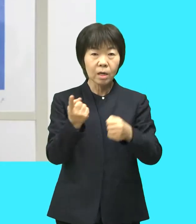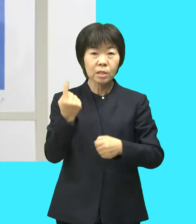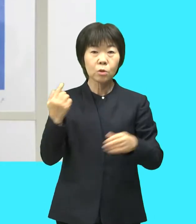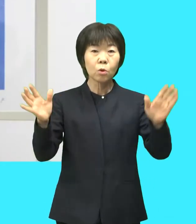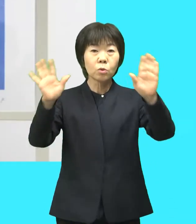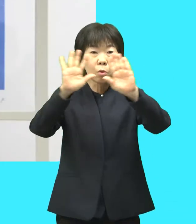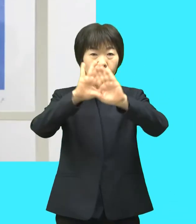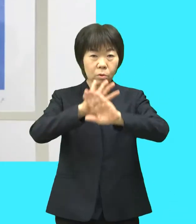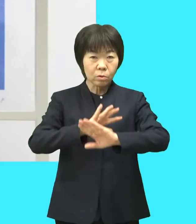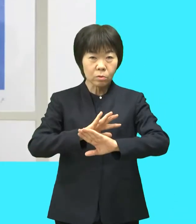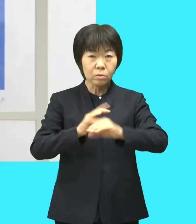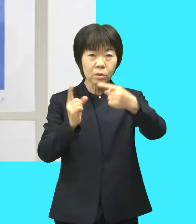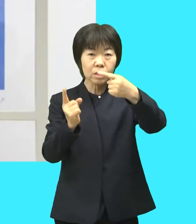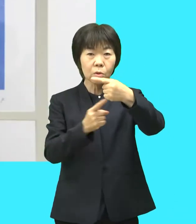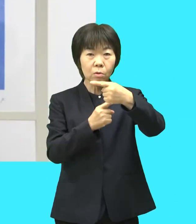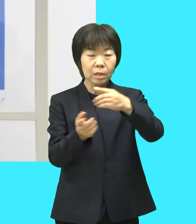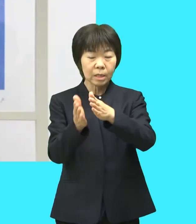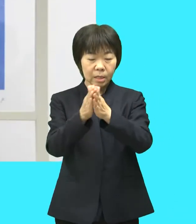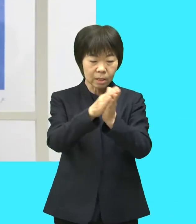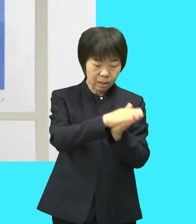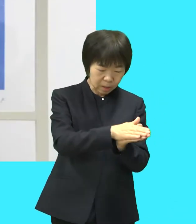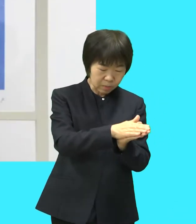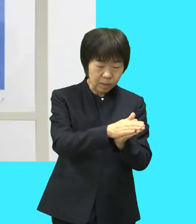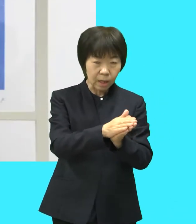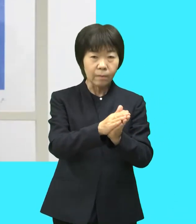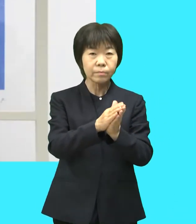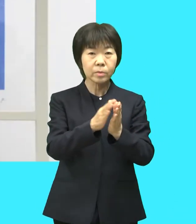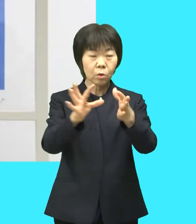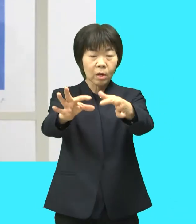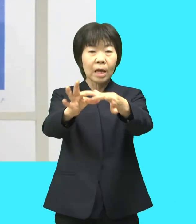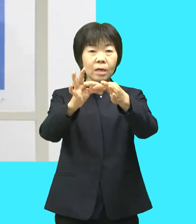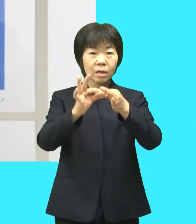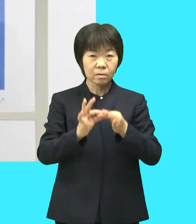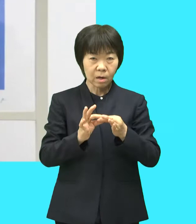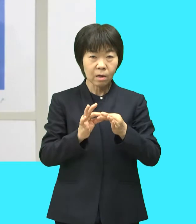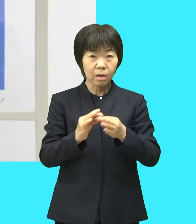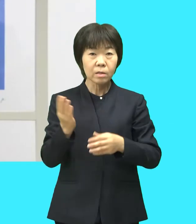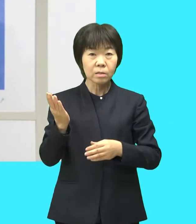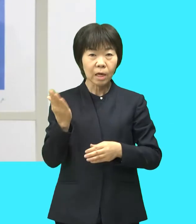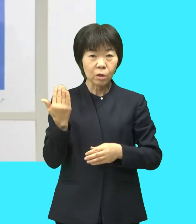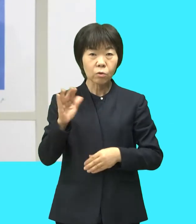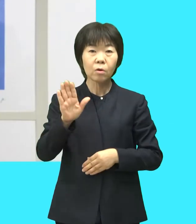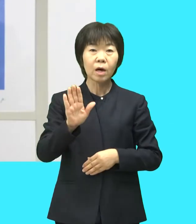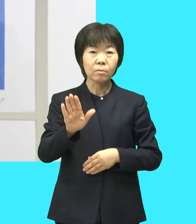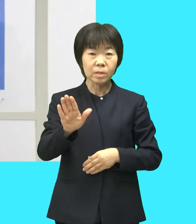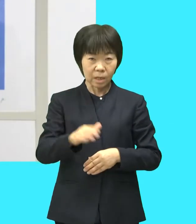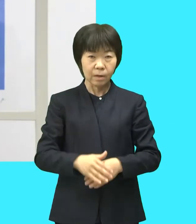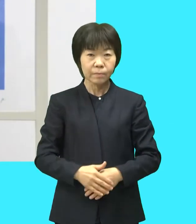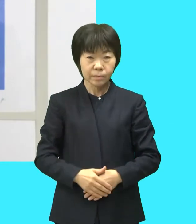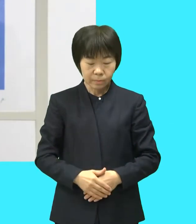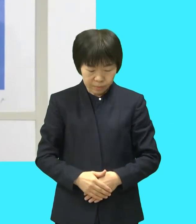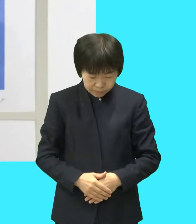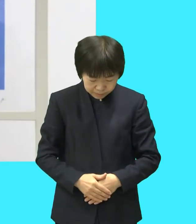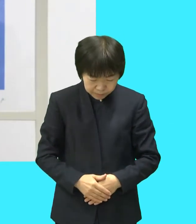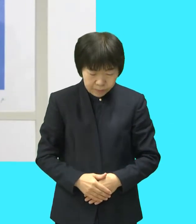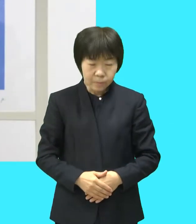晩1名お亡くなりになったという連絡が先ほど入りました。